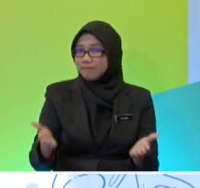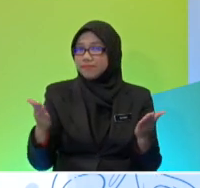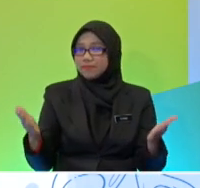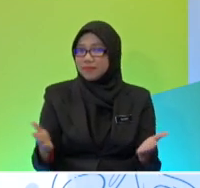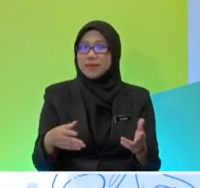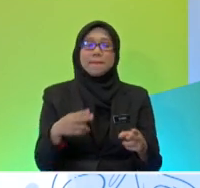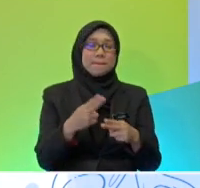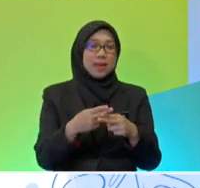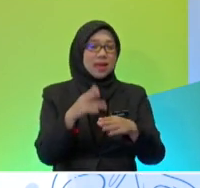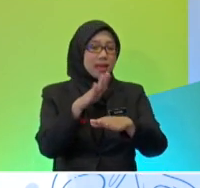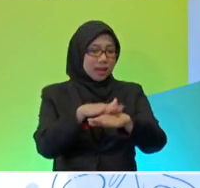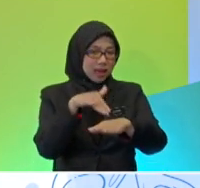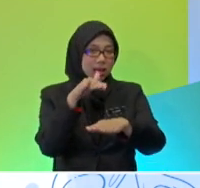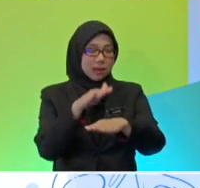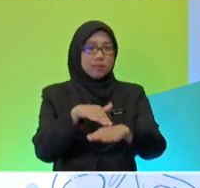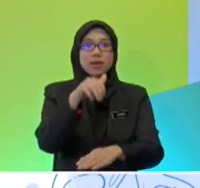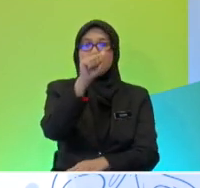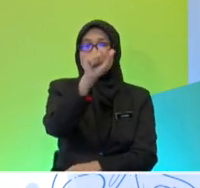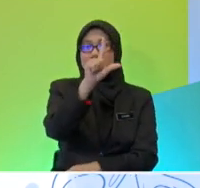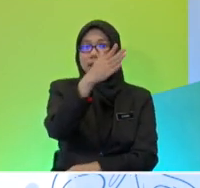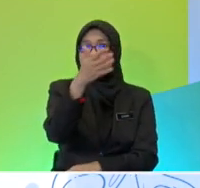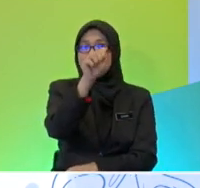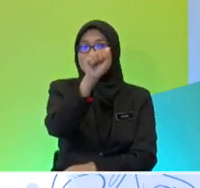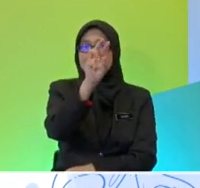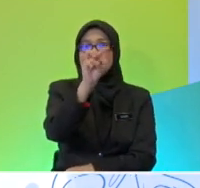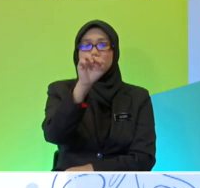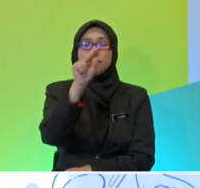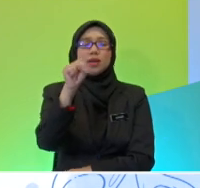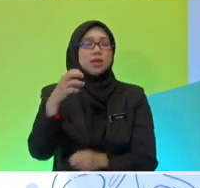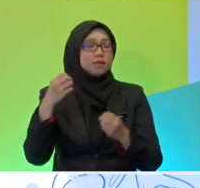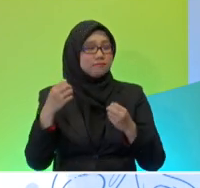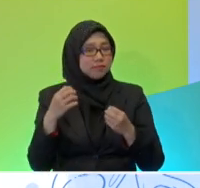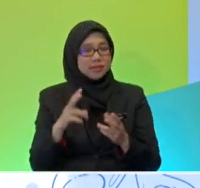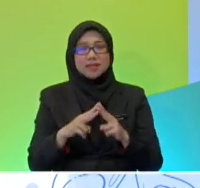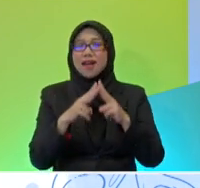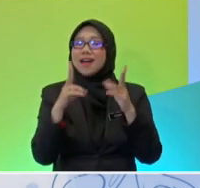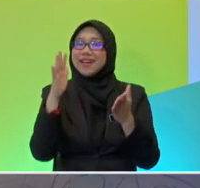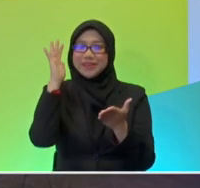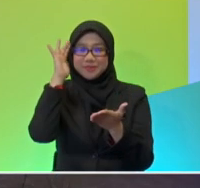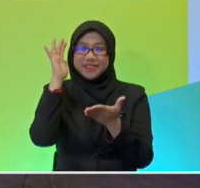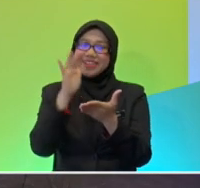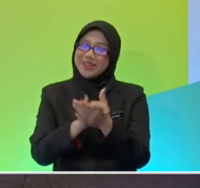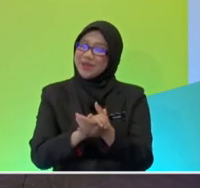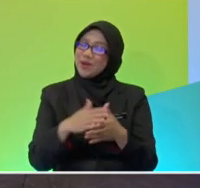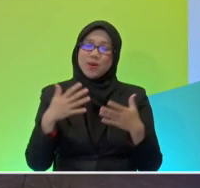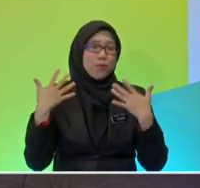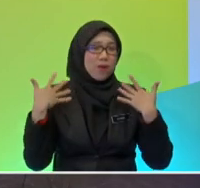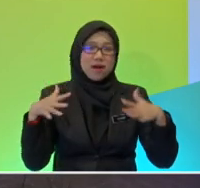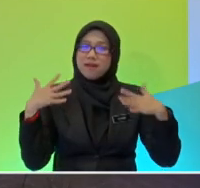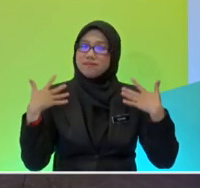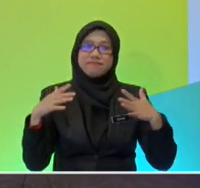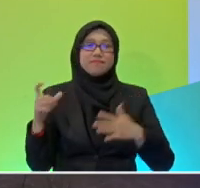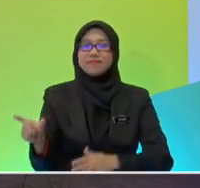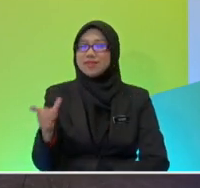Al Amin Al Amin bermaksud sangat dipercayai hebatnya nabi kita Muhammad